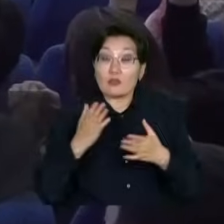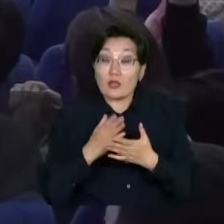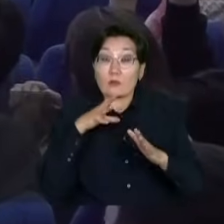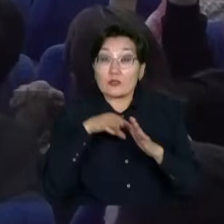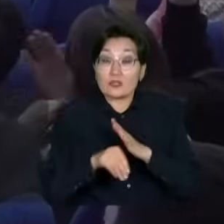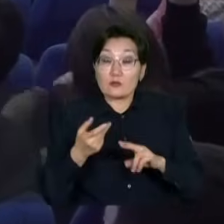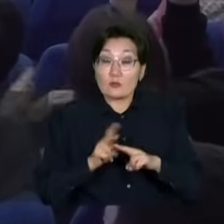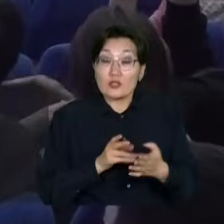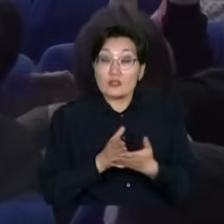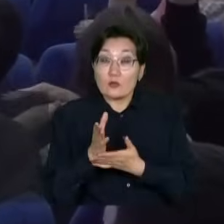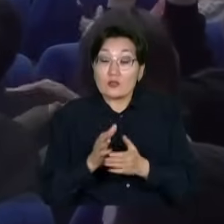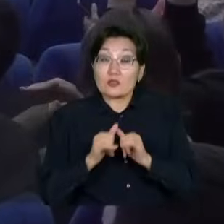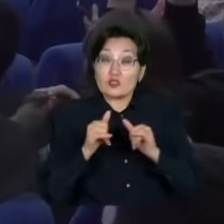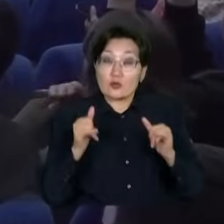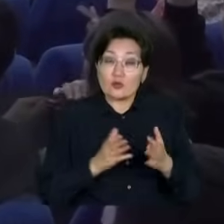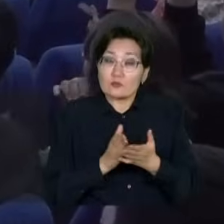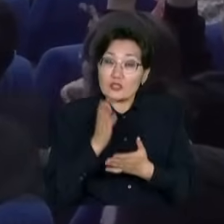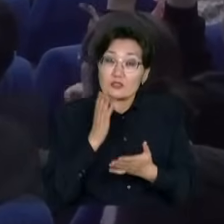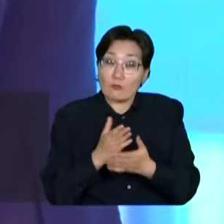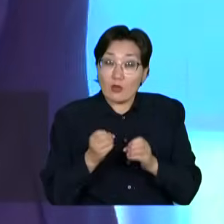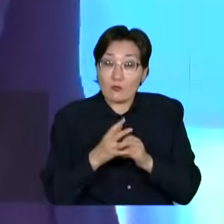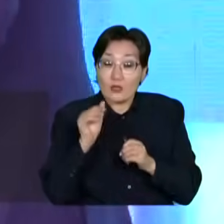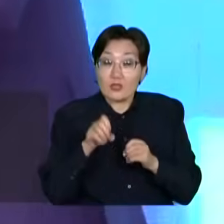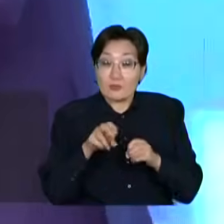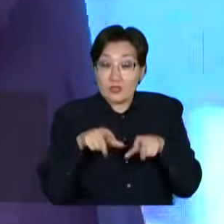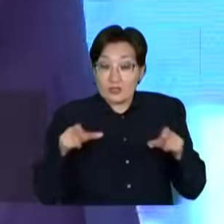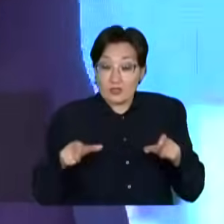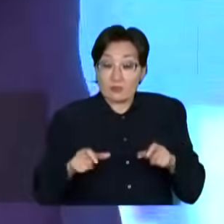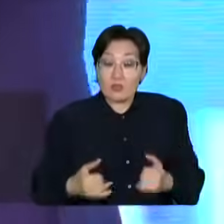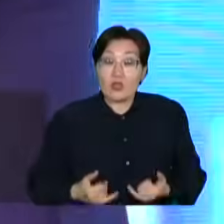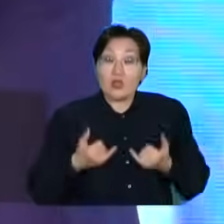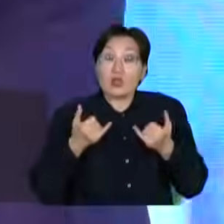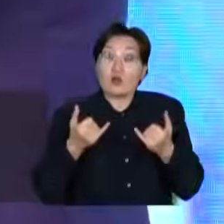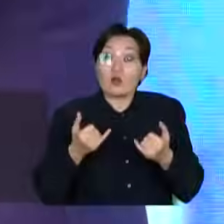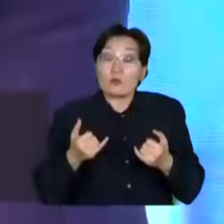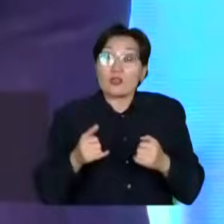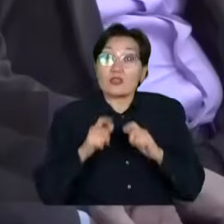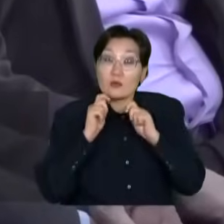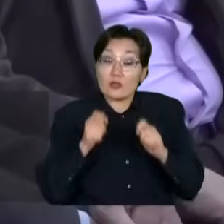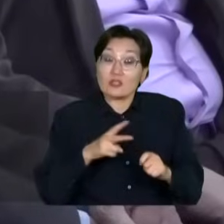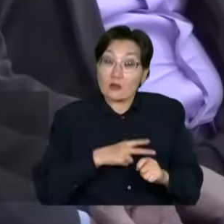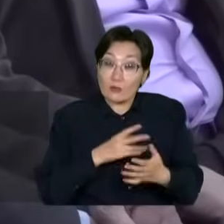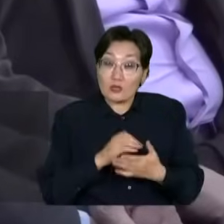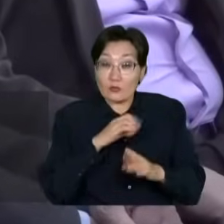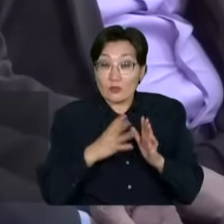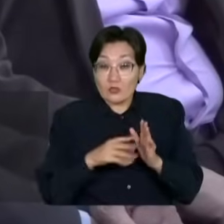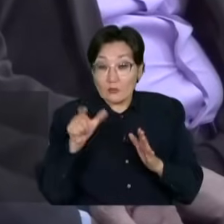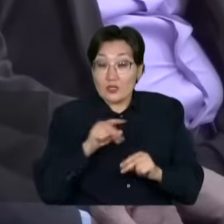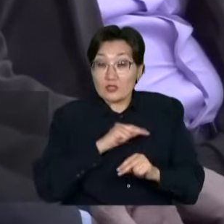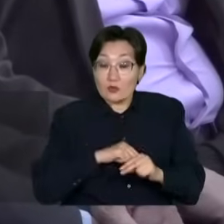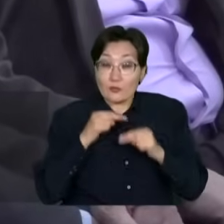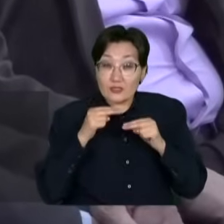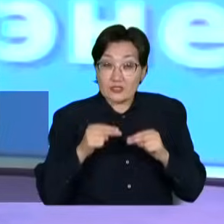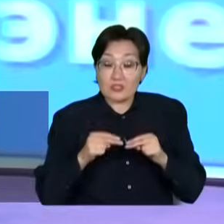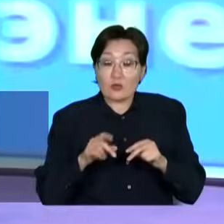ішінде аталған саланың өсіп өркендеуіне үлес қосқан 15 маман бүгін құрметті энергетик төсбелгісімен марапатталды. Тағы 19 адам еңбегі үшін еленіп,